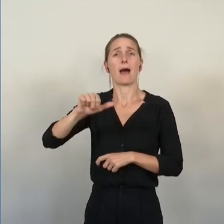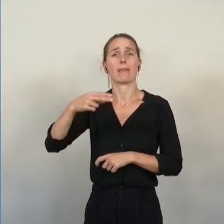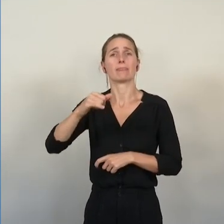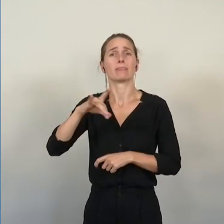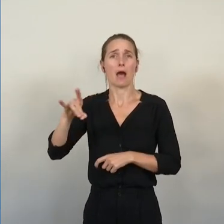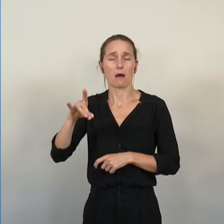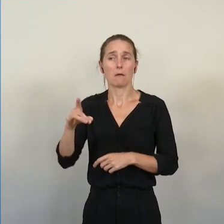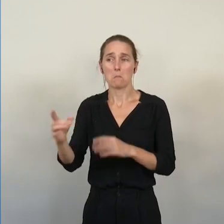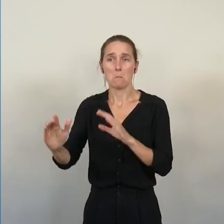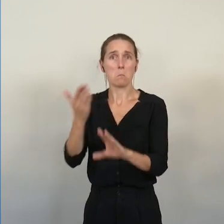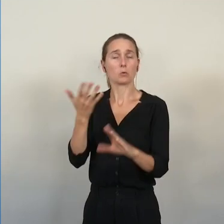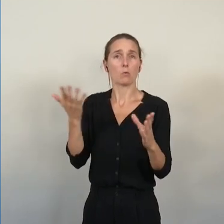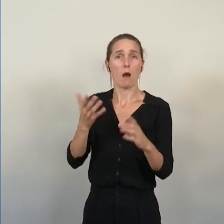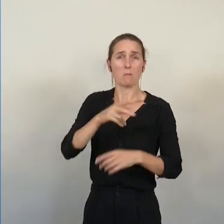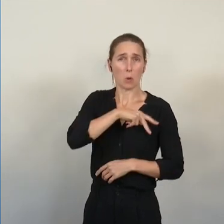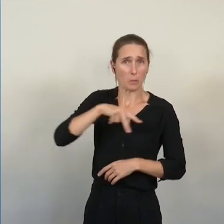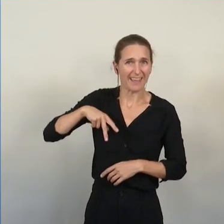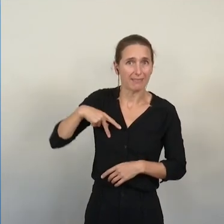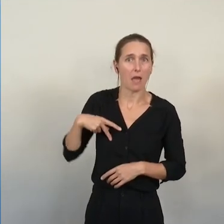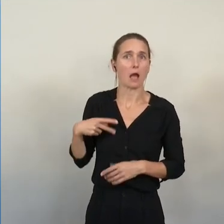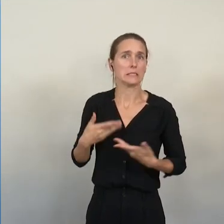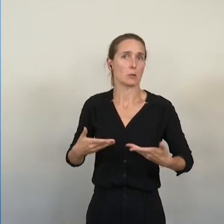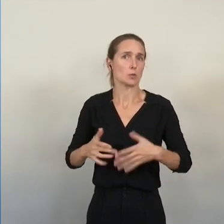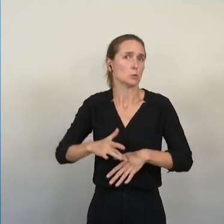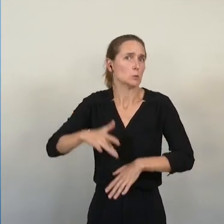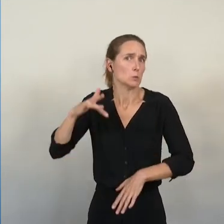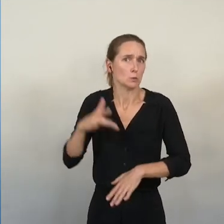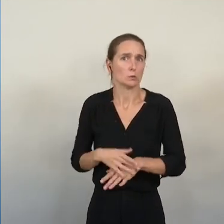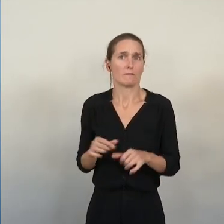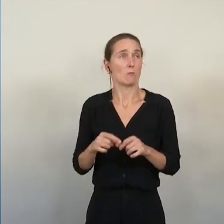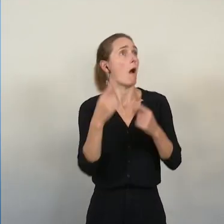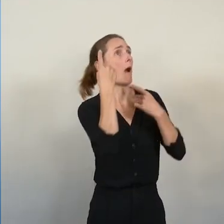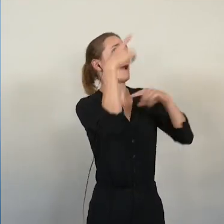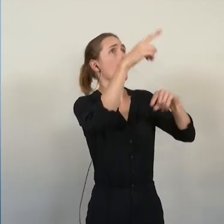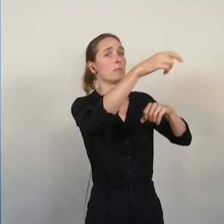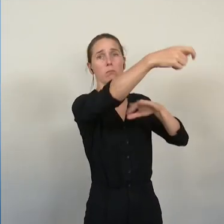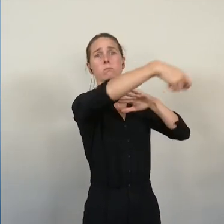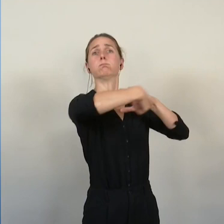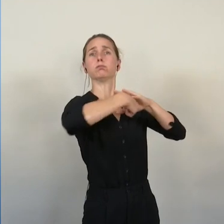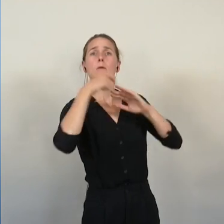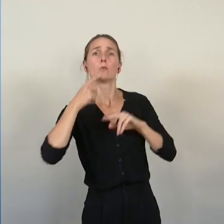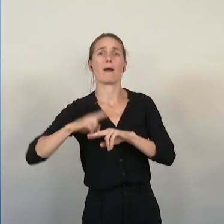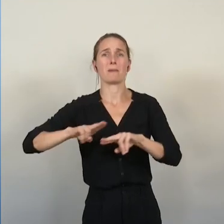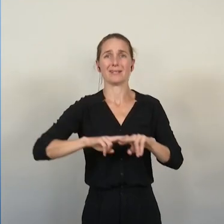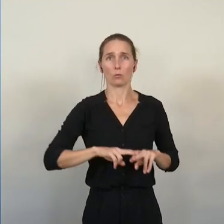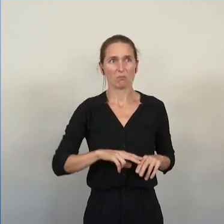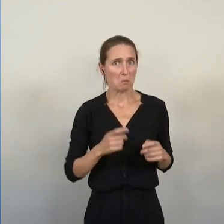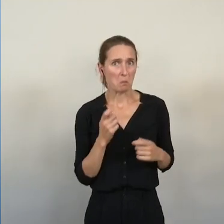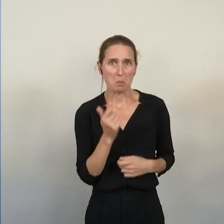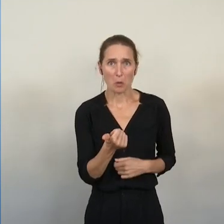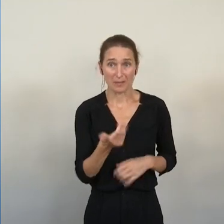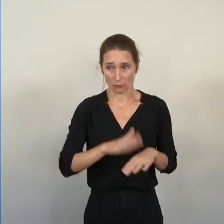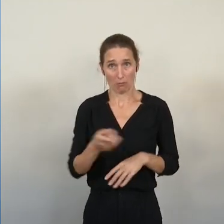suffisamment aux aides à la rénovation globale de l'habitat alors qu'ils sont ceux qui en ont le plus besoin à forceuie dans une période de forte